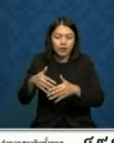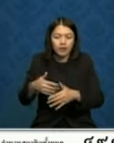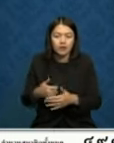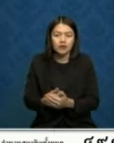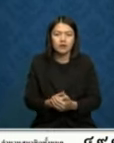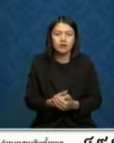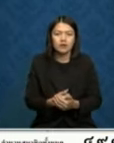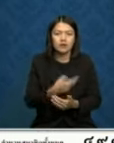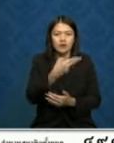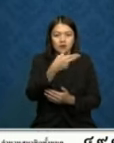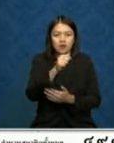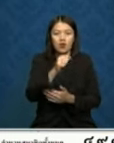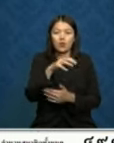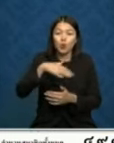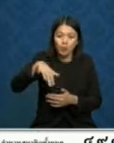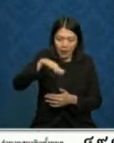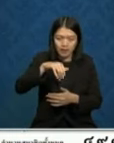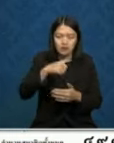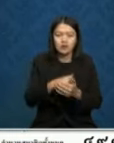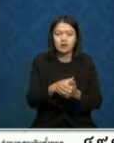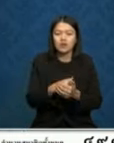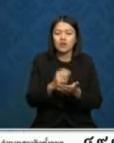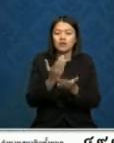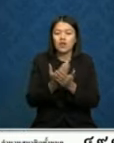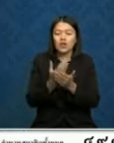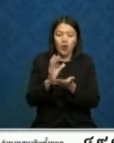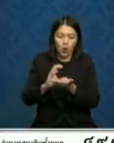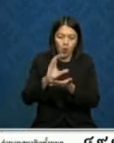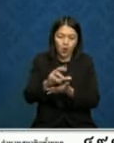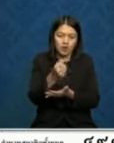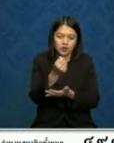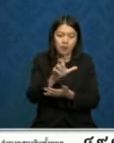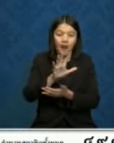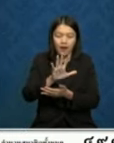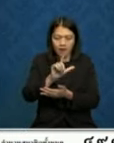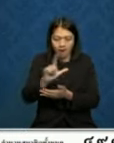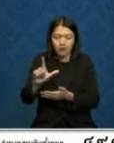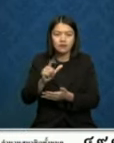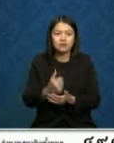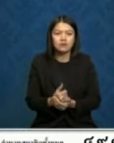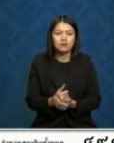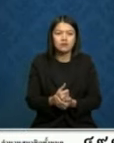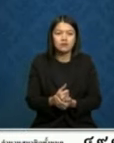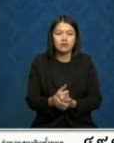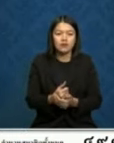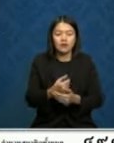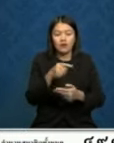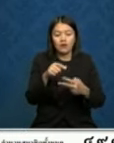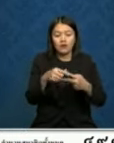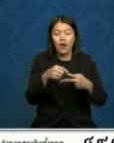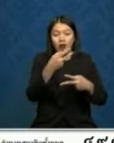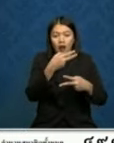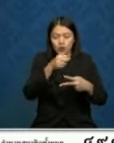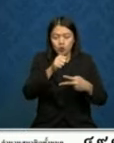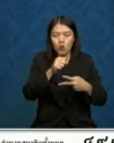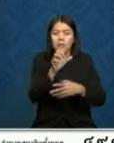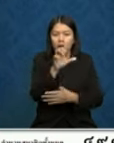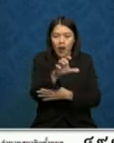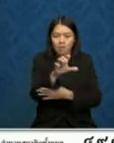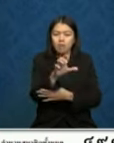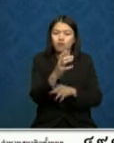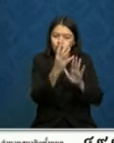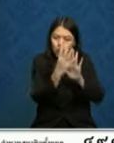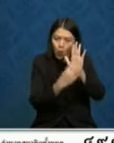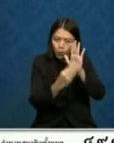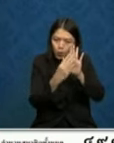กกันสั้นๆว่าหลักสูตรทั่วไปนะคะซึ่งมีการใช้งบประมาณกว่า15ล้านบาทด้วยกัน และในหลักสูตรนี้นะคะก็มีการบังคับค่ะให้อบร